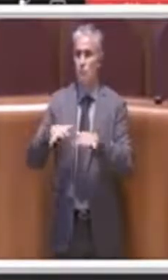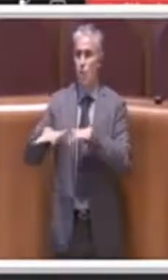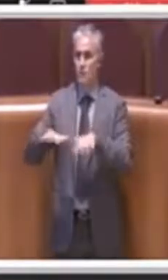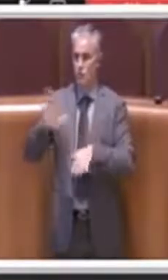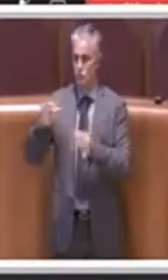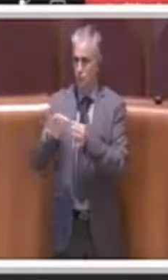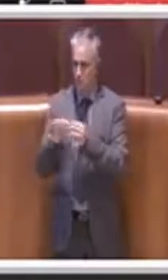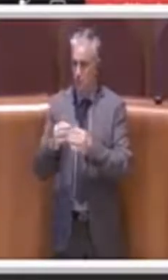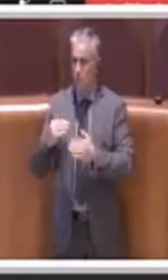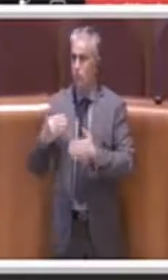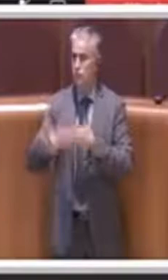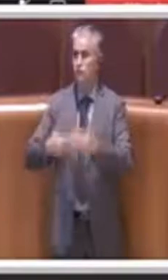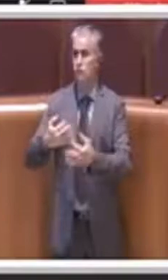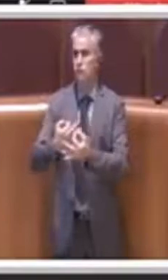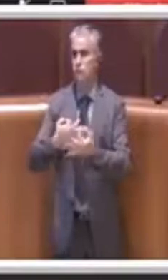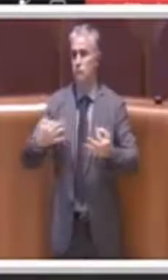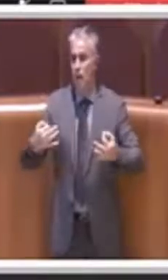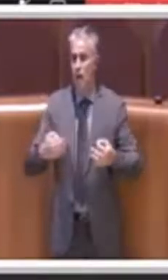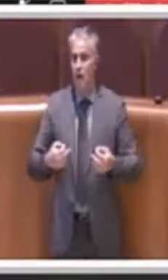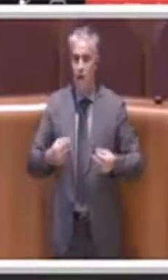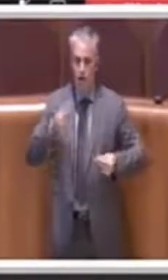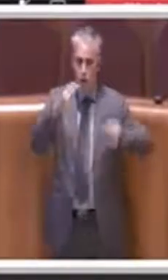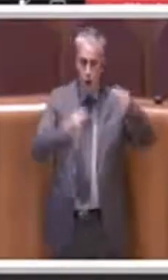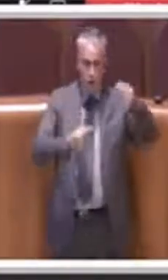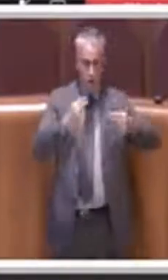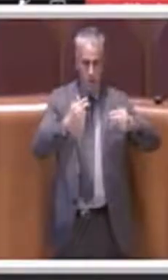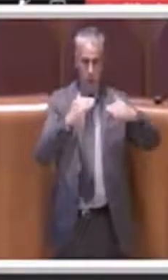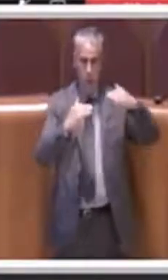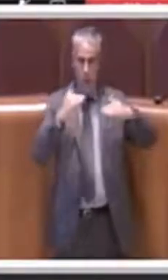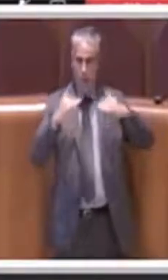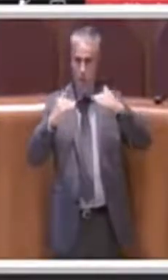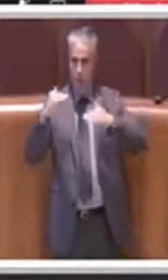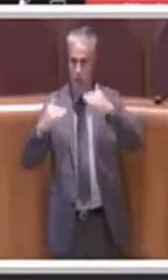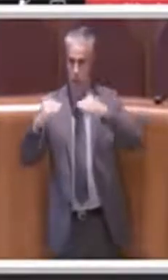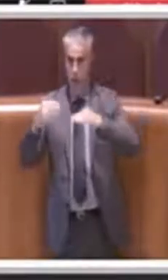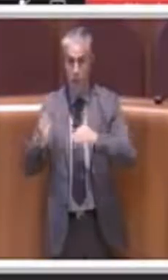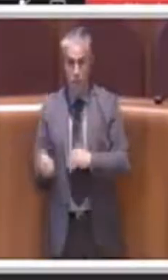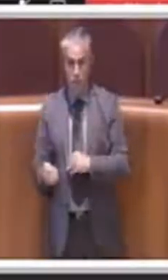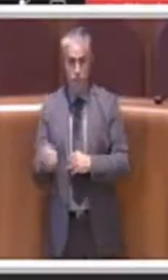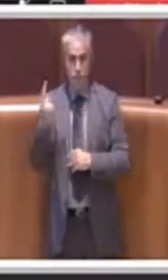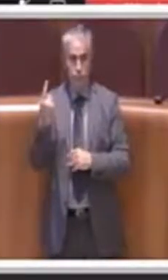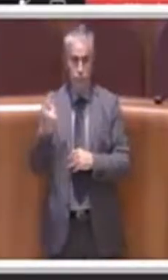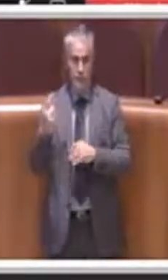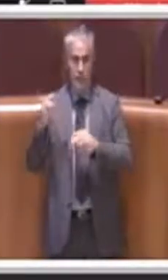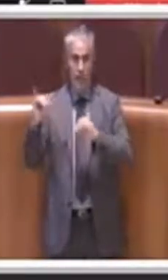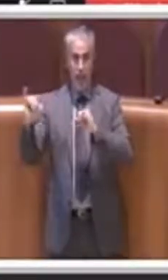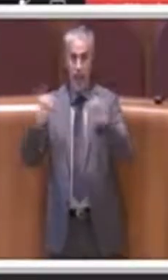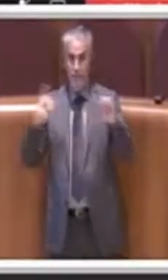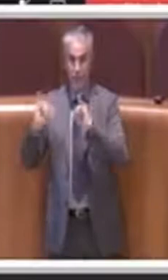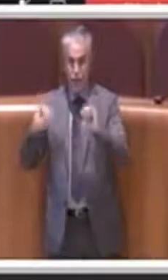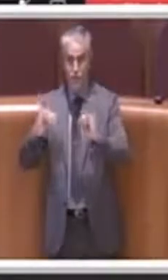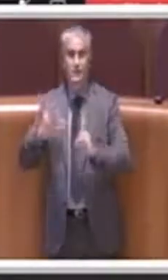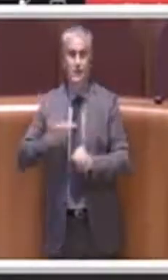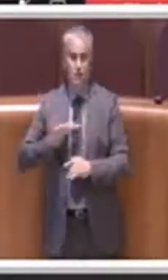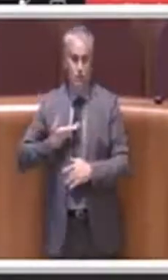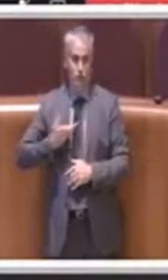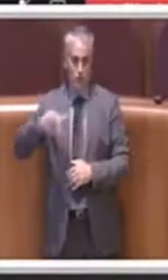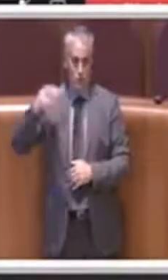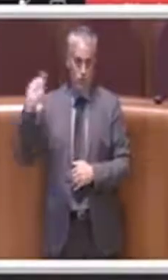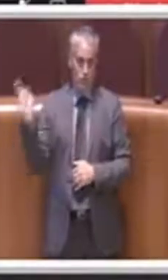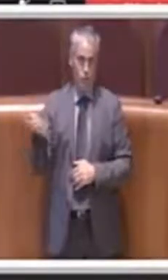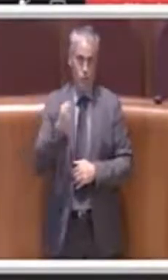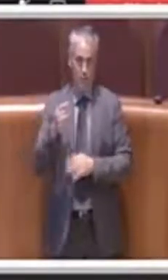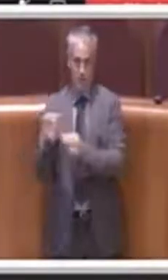in equilibrio i conti e che fa fronte a una situazione di emergenza che abbiamo tutti ovviamente subito e